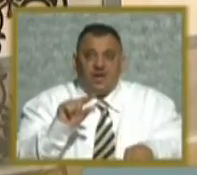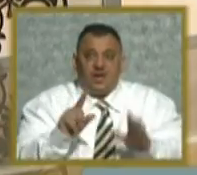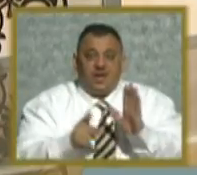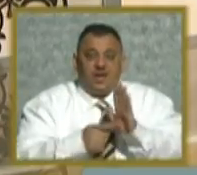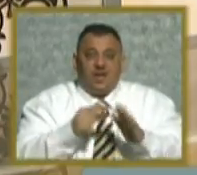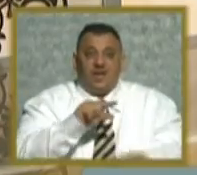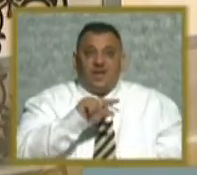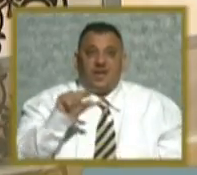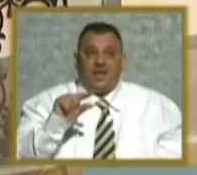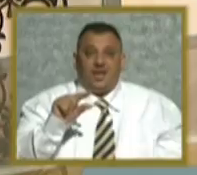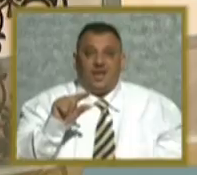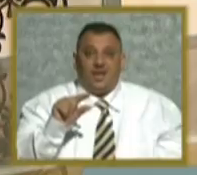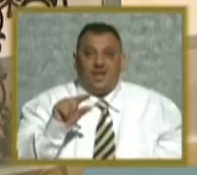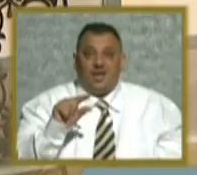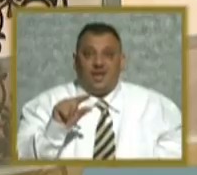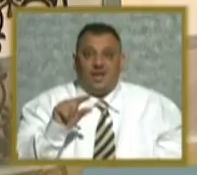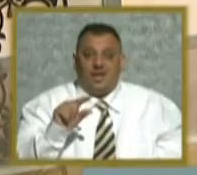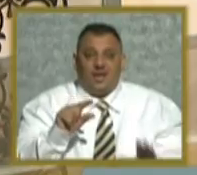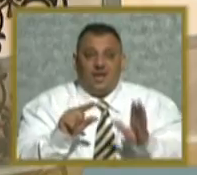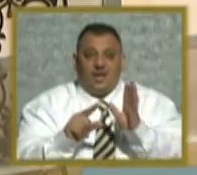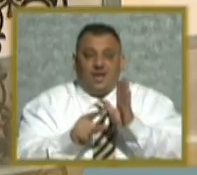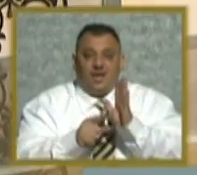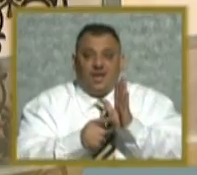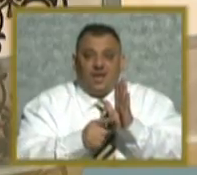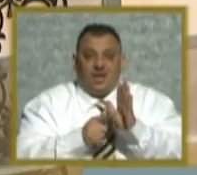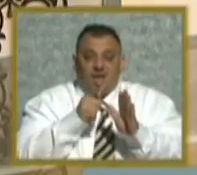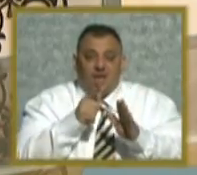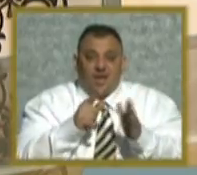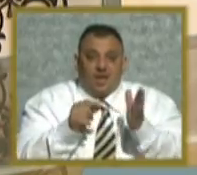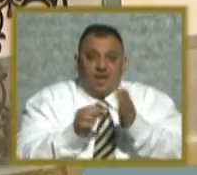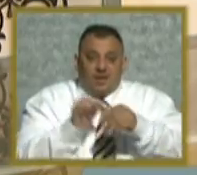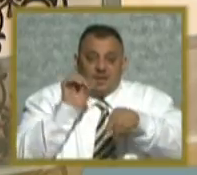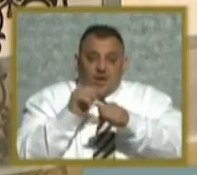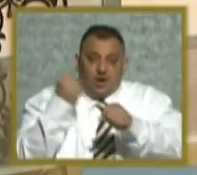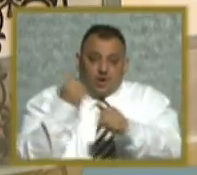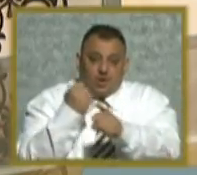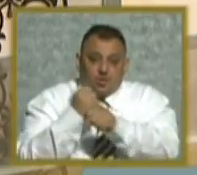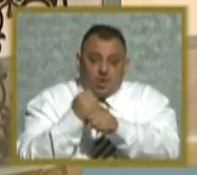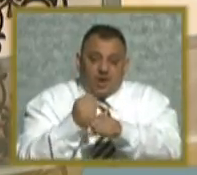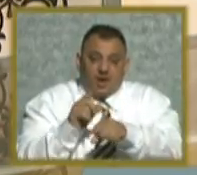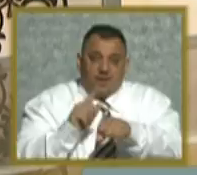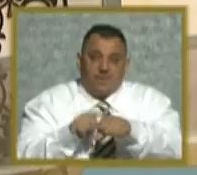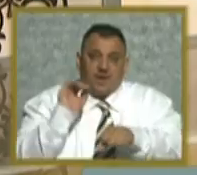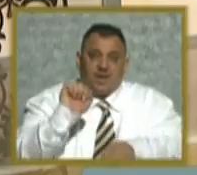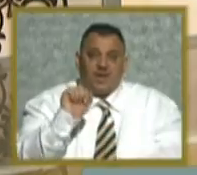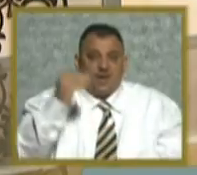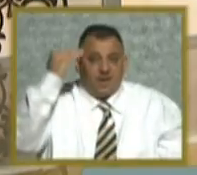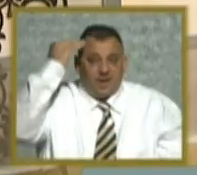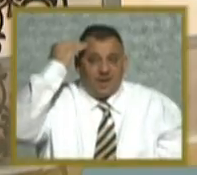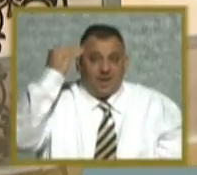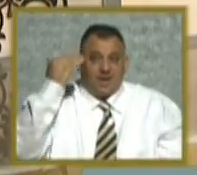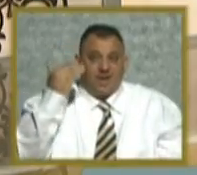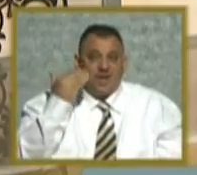قصدك يعني استعماله مثلا في، أنا يعني أنا لو استخدمتها، أنا لو اشتغلت على المريضة هذه. طيب بس عفوا، المريضة